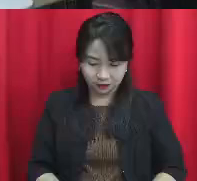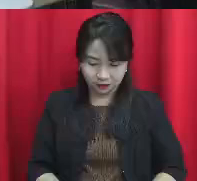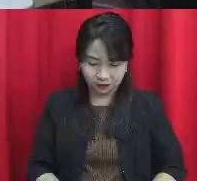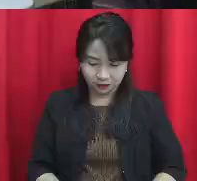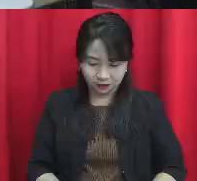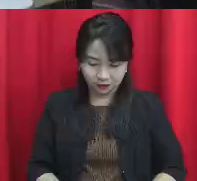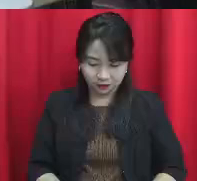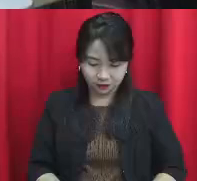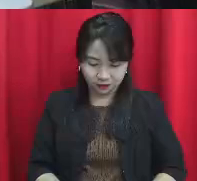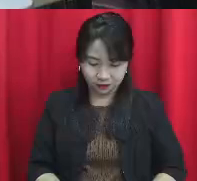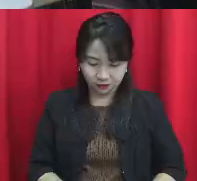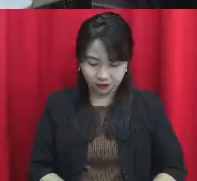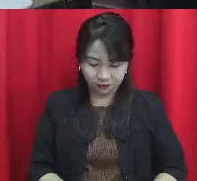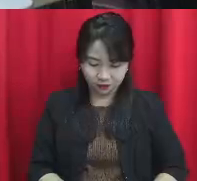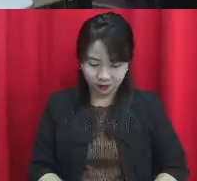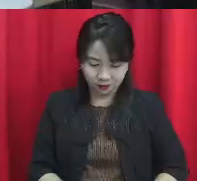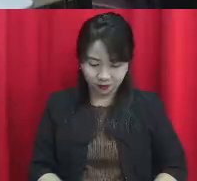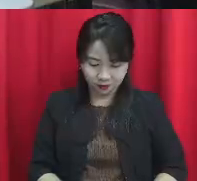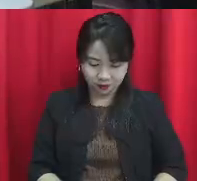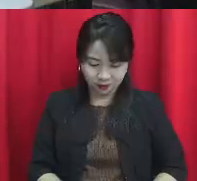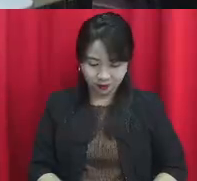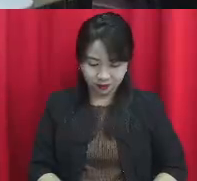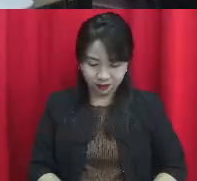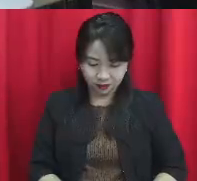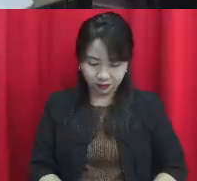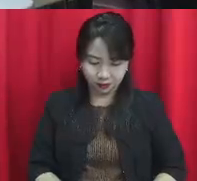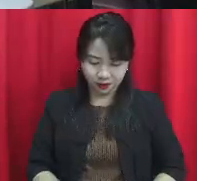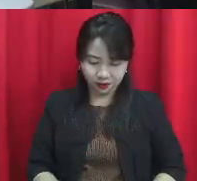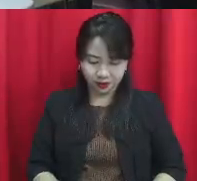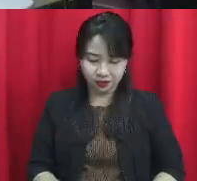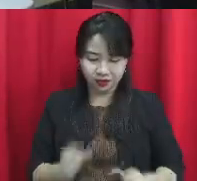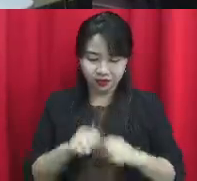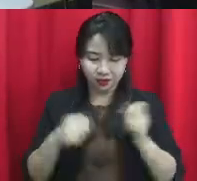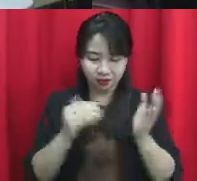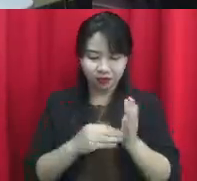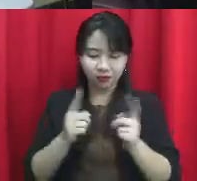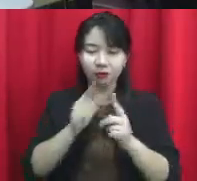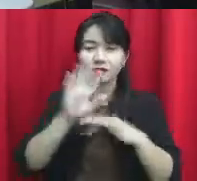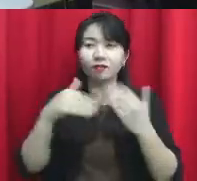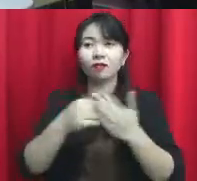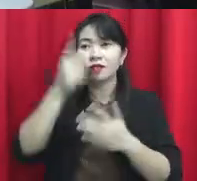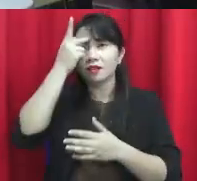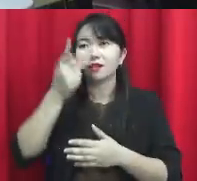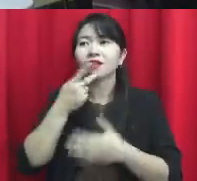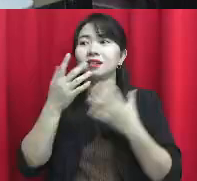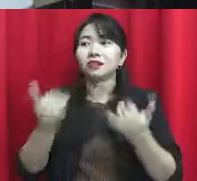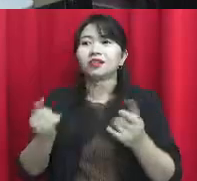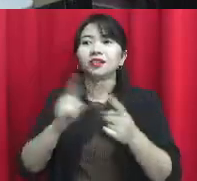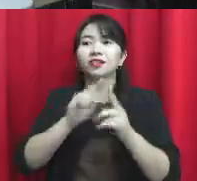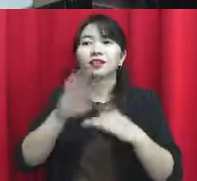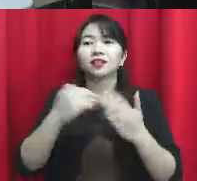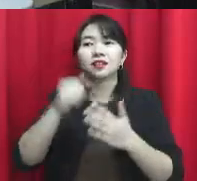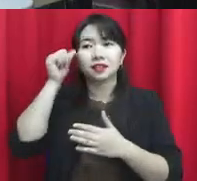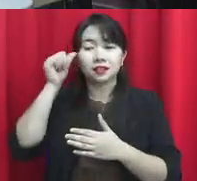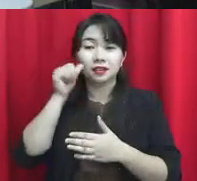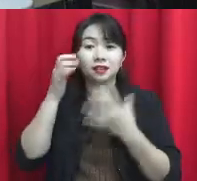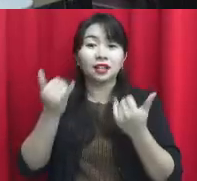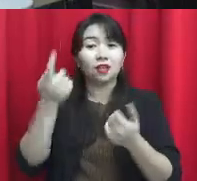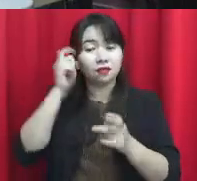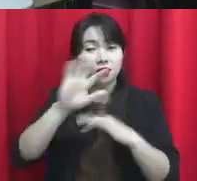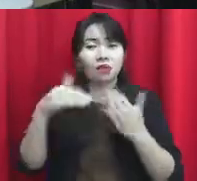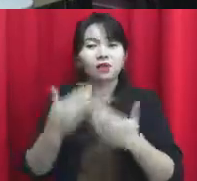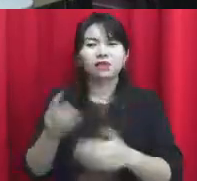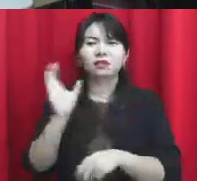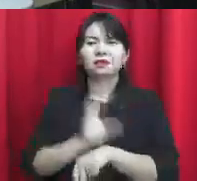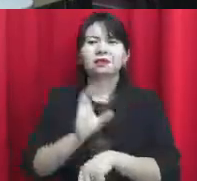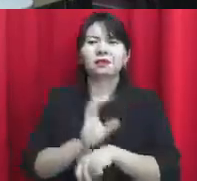ma-encourage yung manatili kung nananatili rin kayo and again to all the parents all the adults from the areas and for the whole church